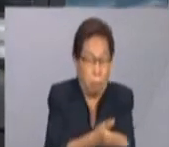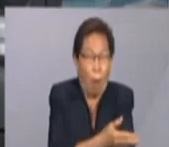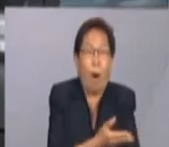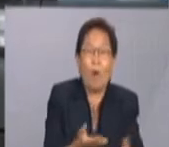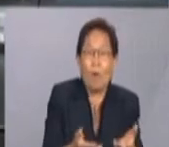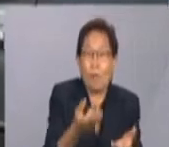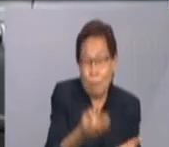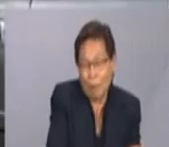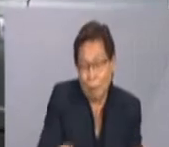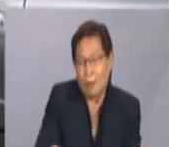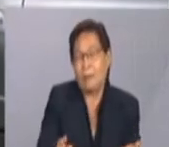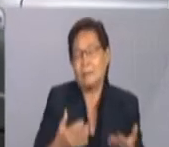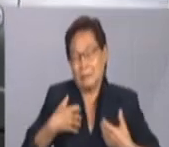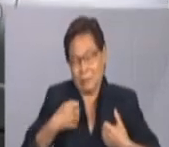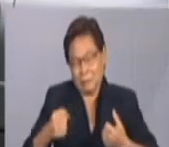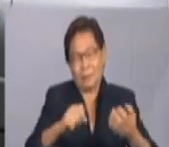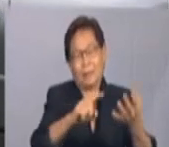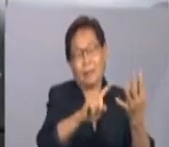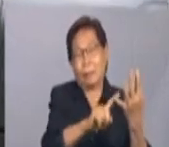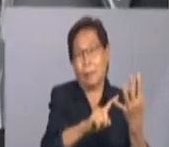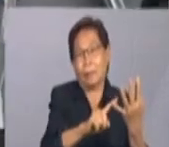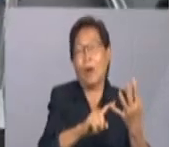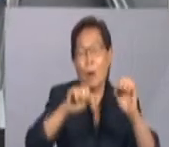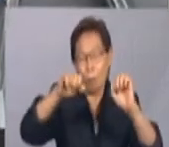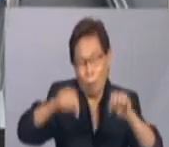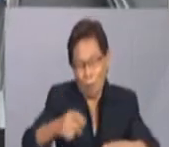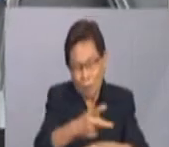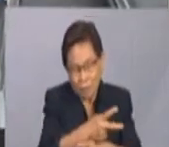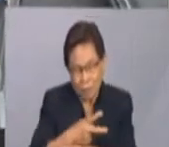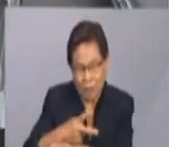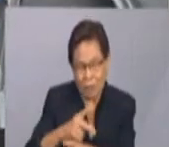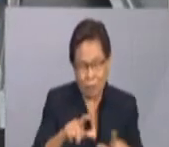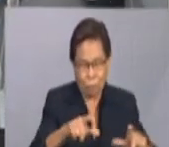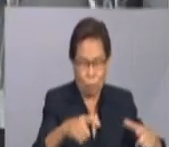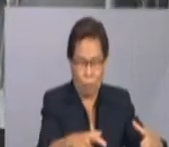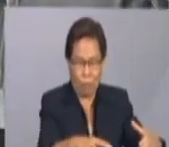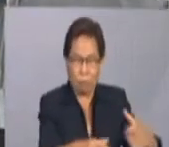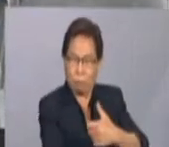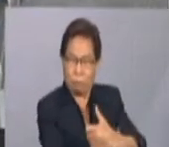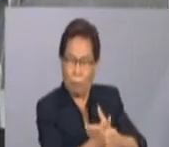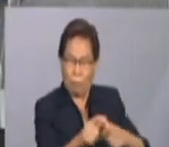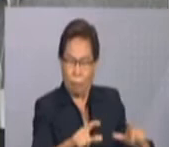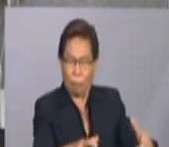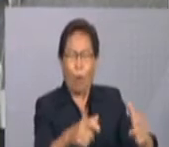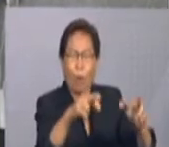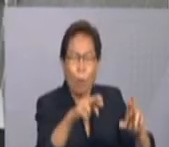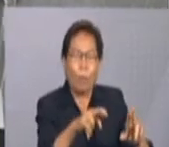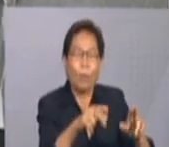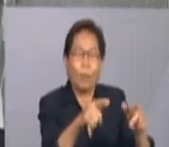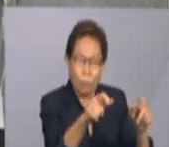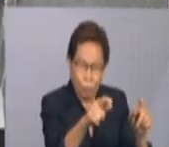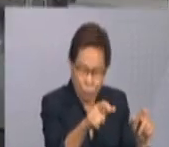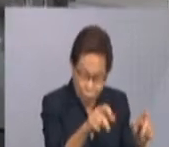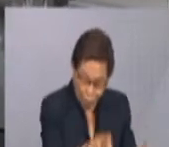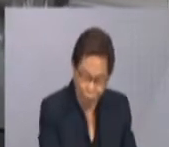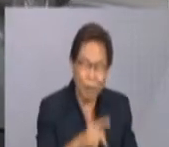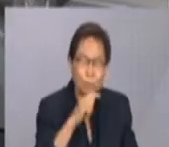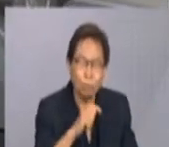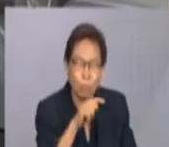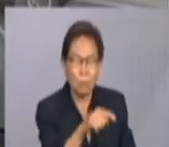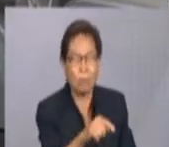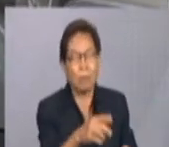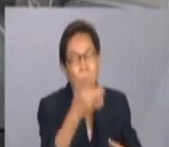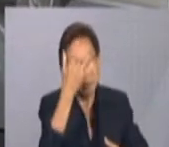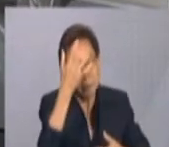keempat kubayan menjaga golongan beresiko seperti warga Mask pesakit yang